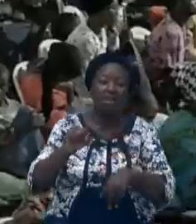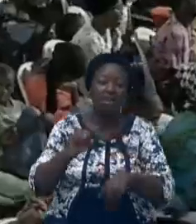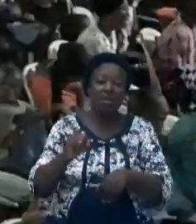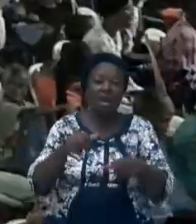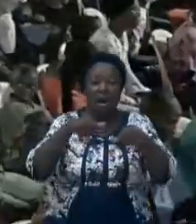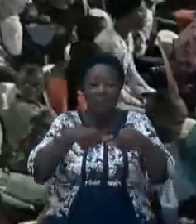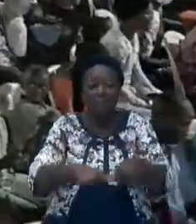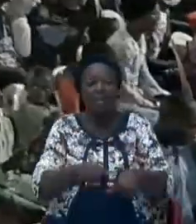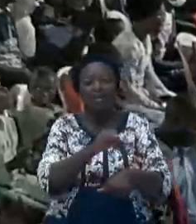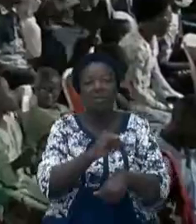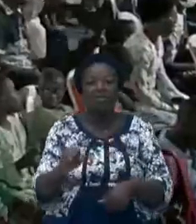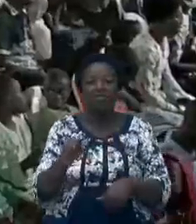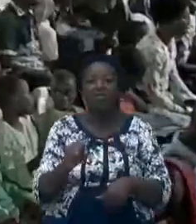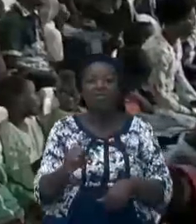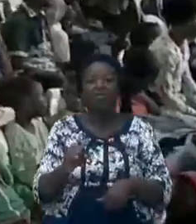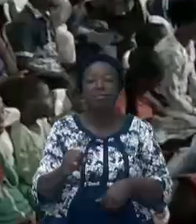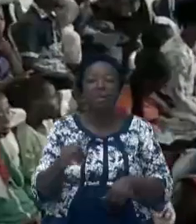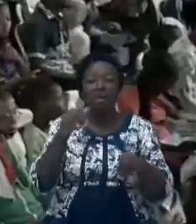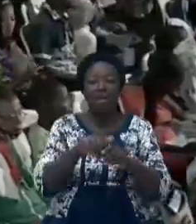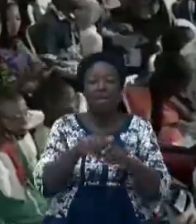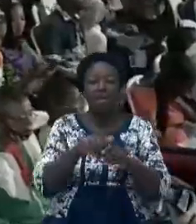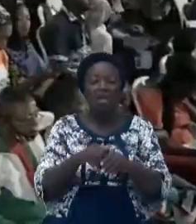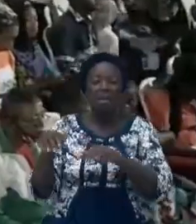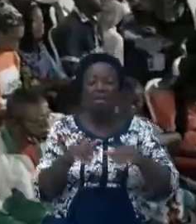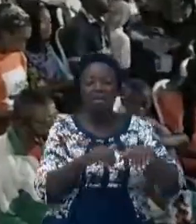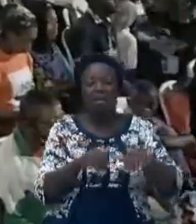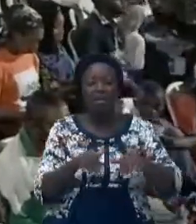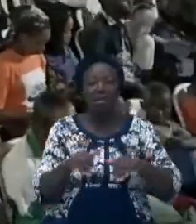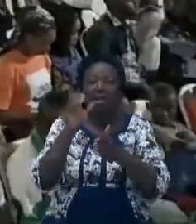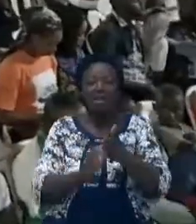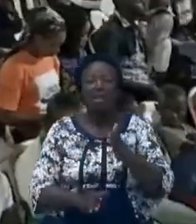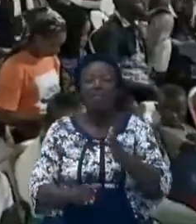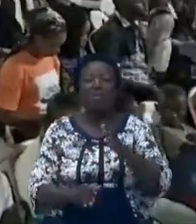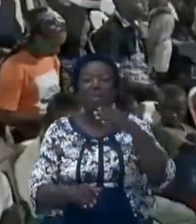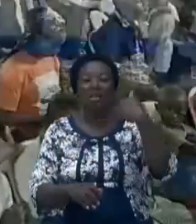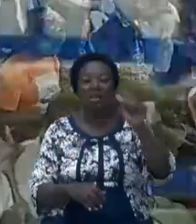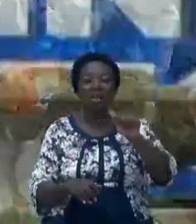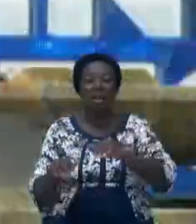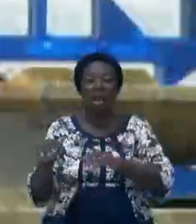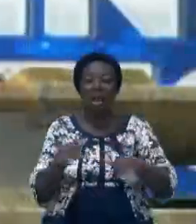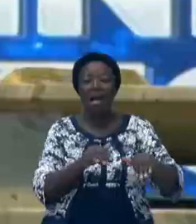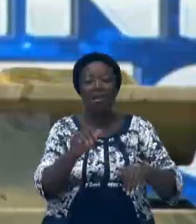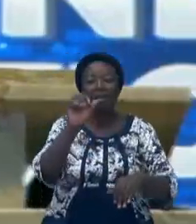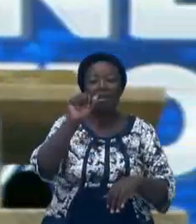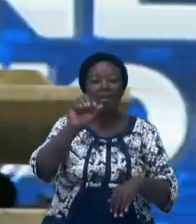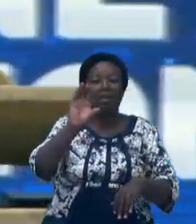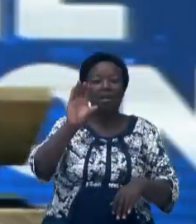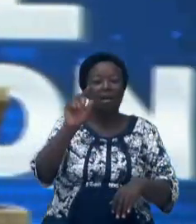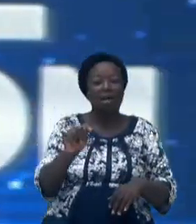jésus l'onction qui demeurent at 10